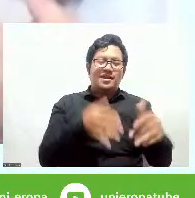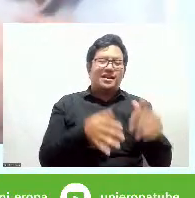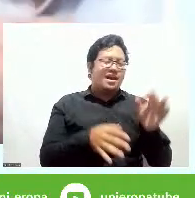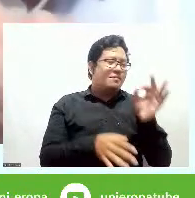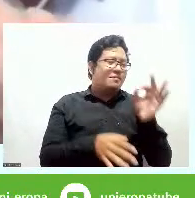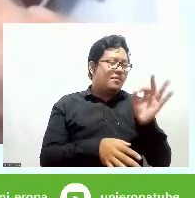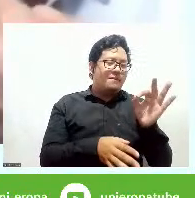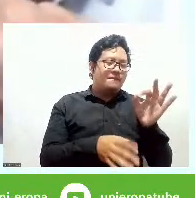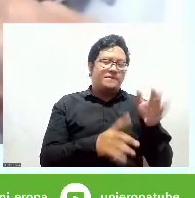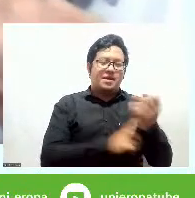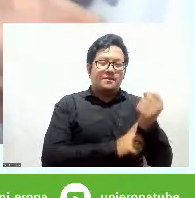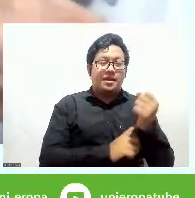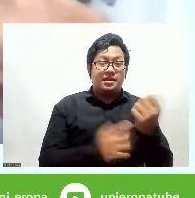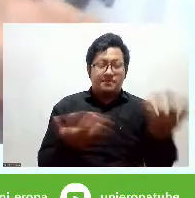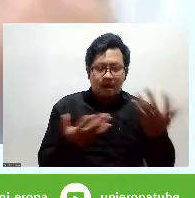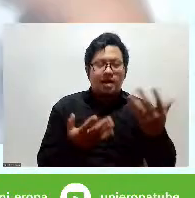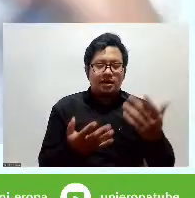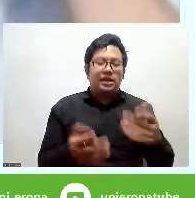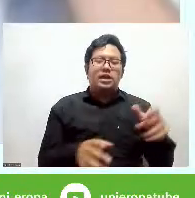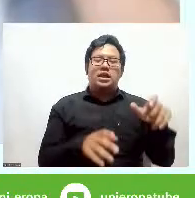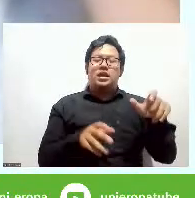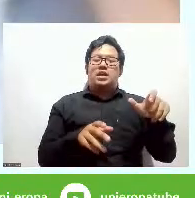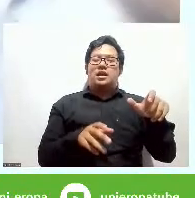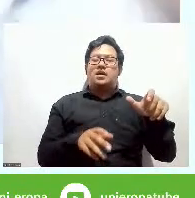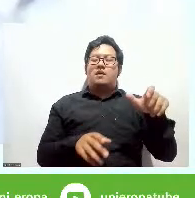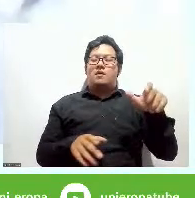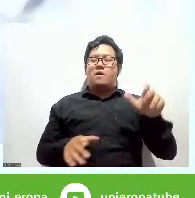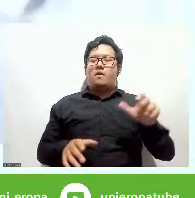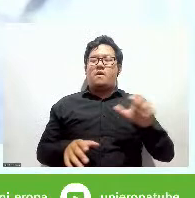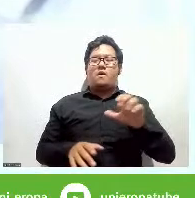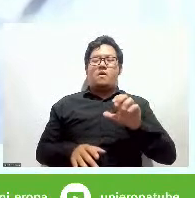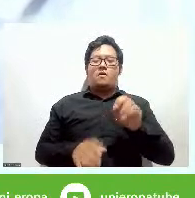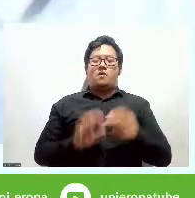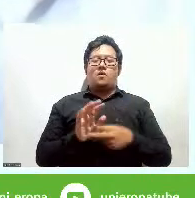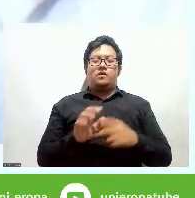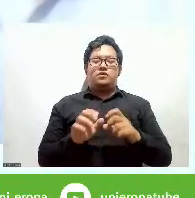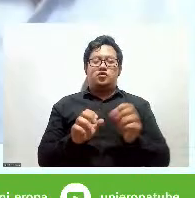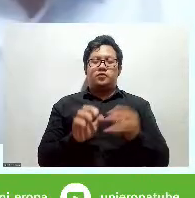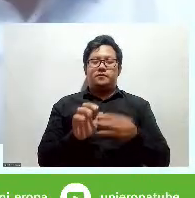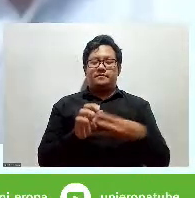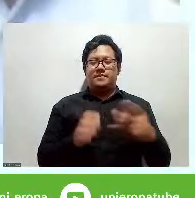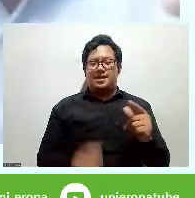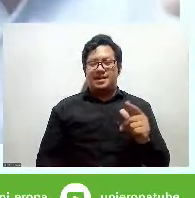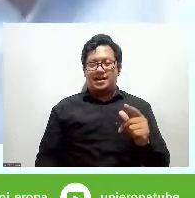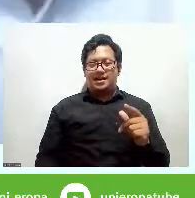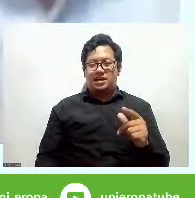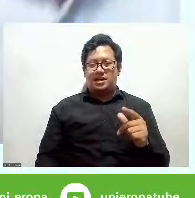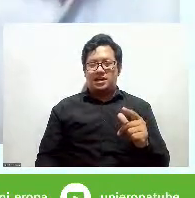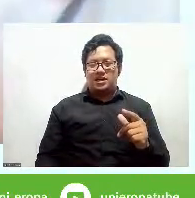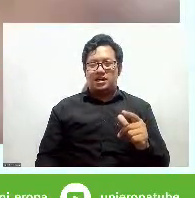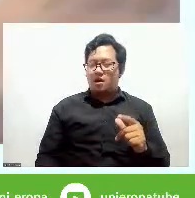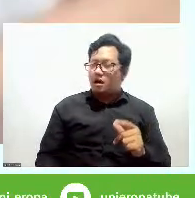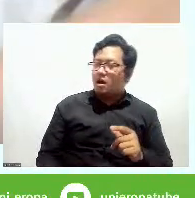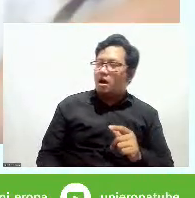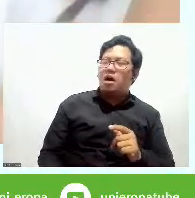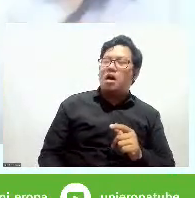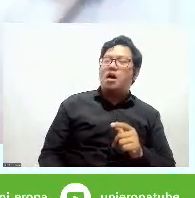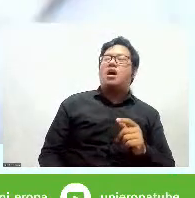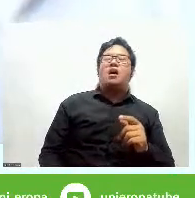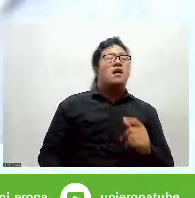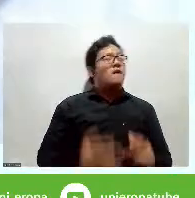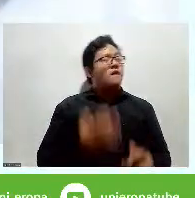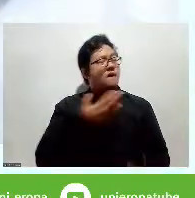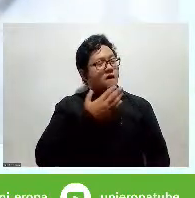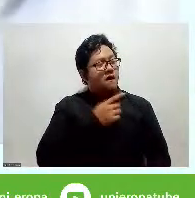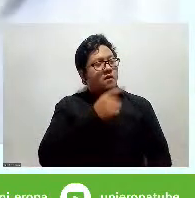consumer nya oke eh konsumsi ikan nih betul betul itu dan itu penting sekali